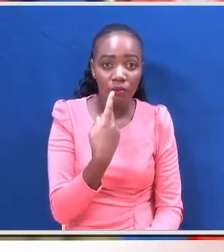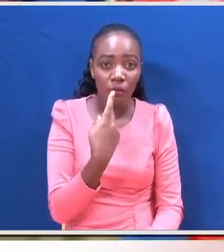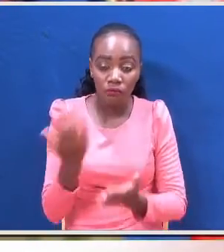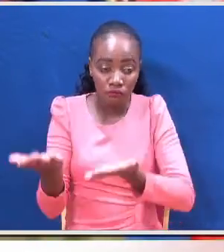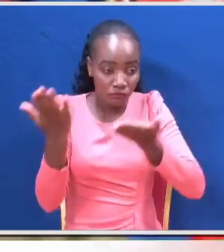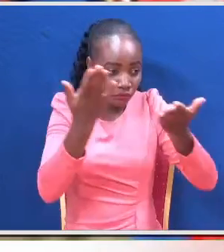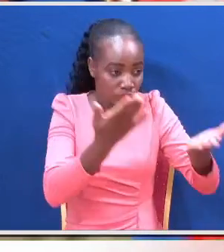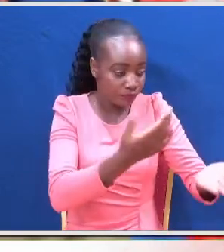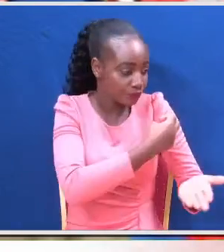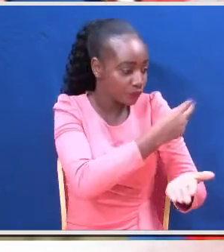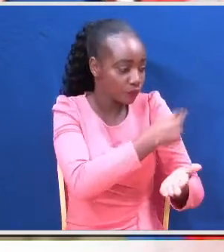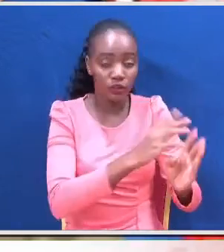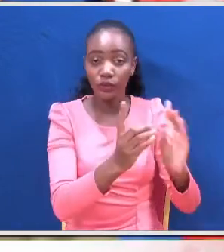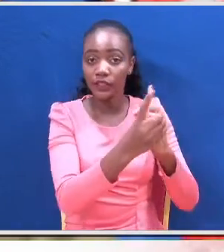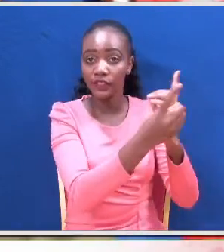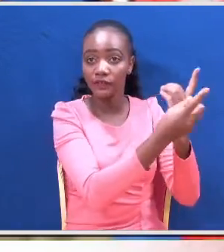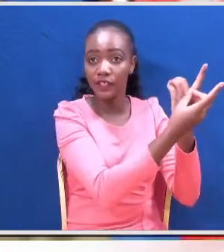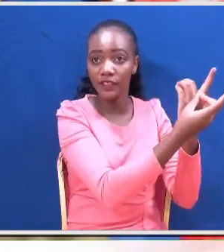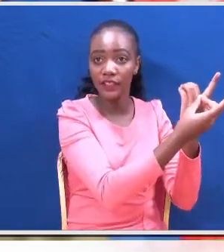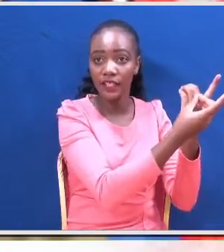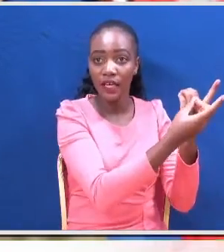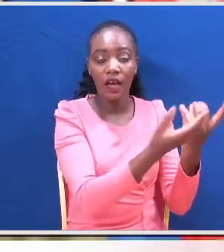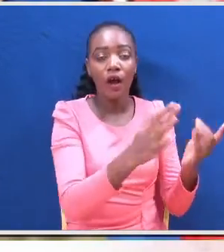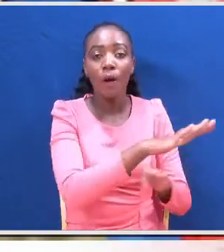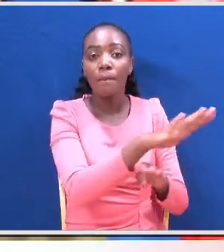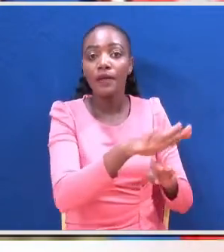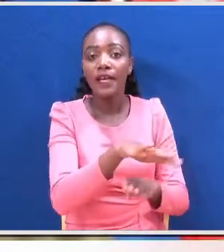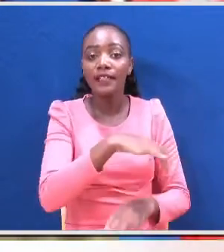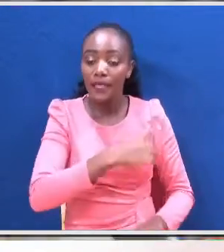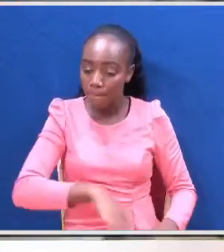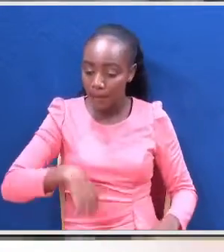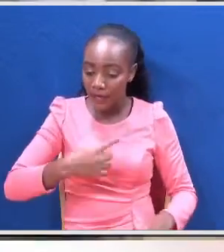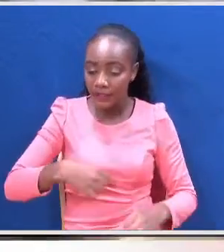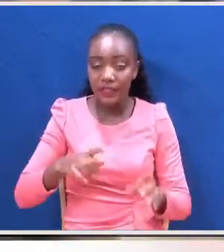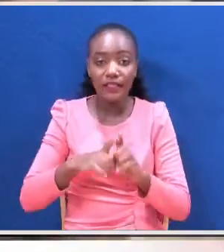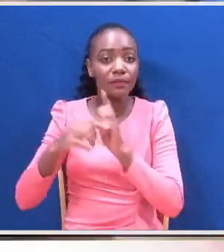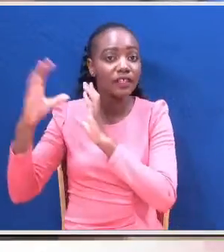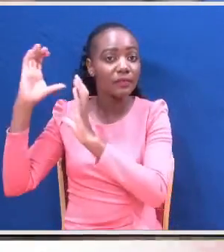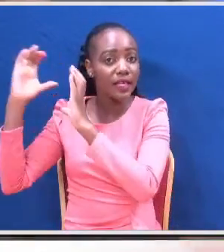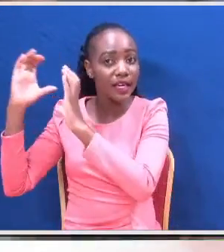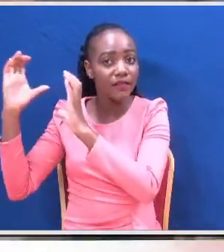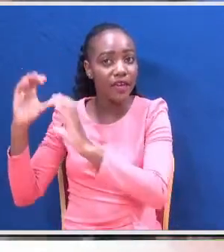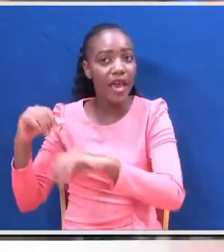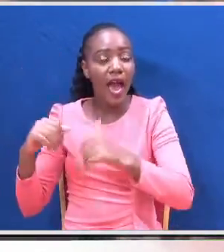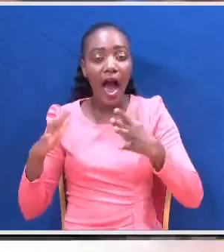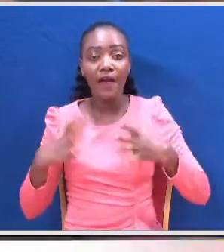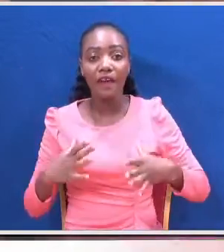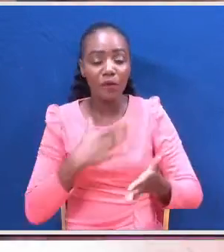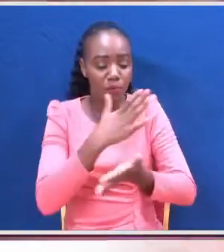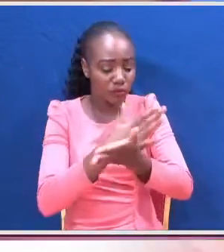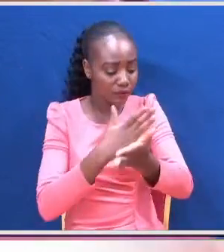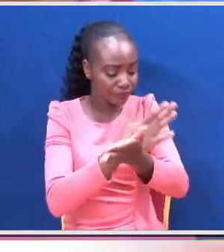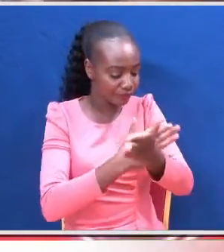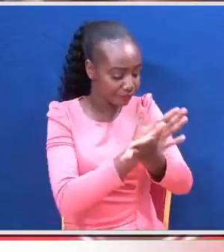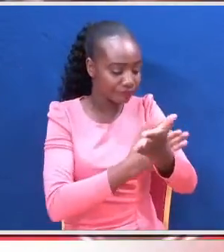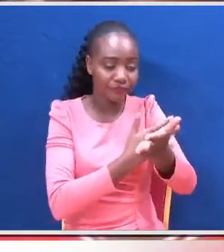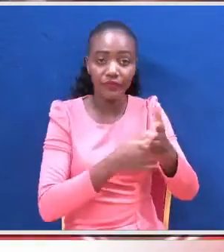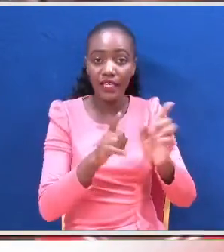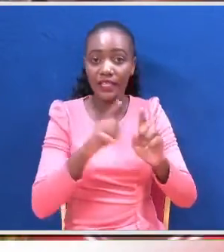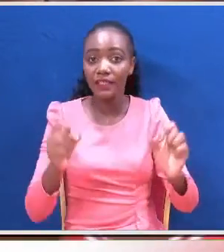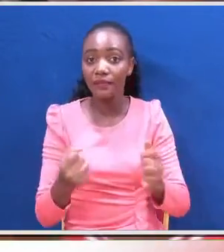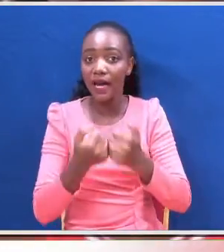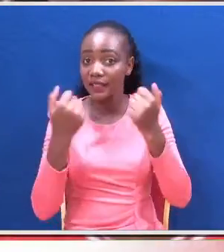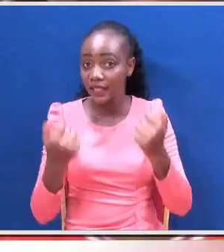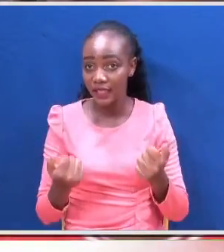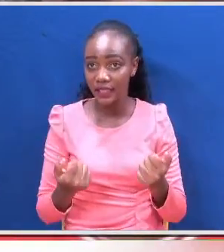wamepelekwa hospitali mbalimbali, sehemu ya Malindi na sehemu ya Kilifi. Watu wengine kadhaa walijeruhiwa katika ajali hiyo. Bisa,